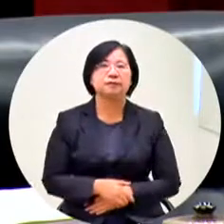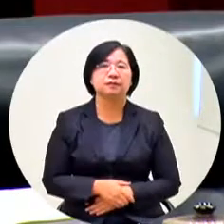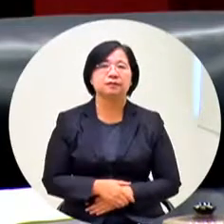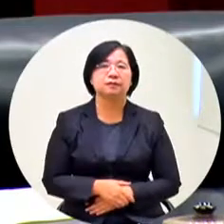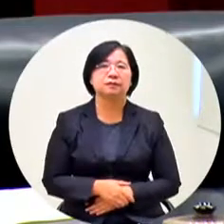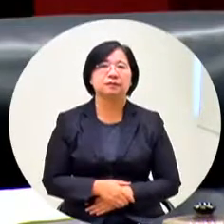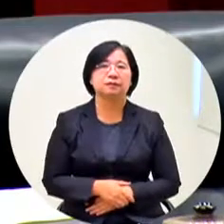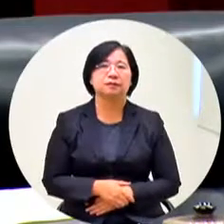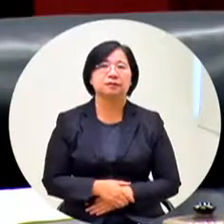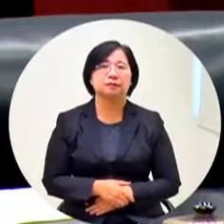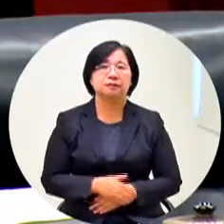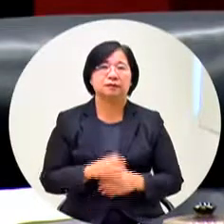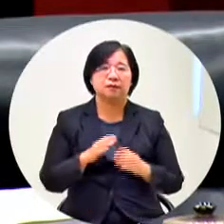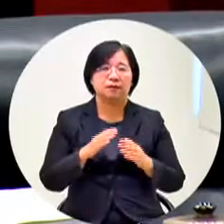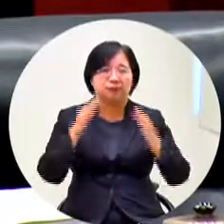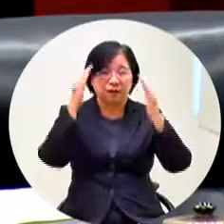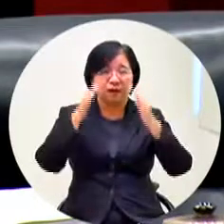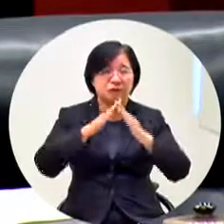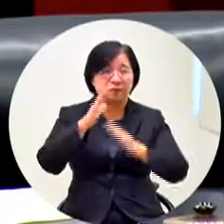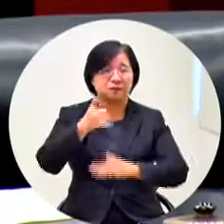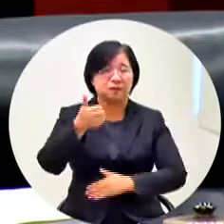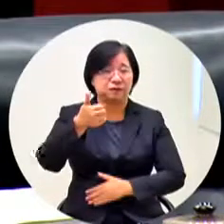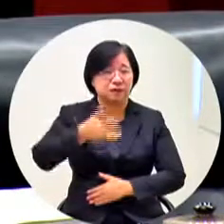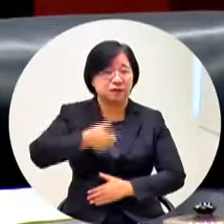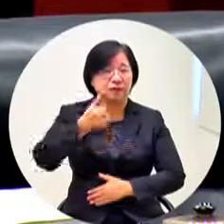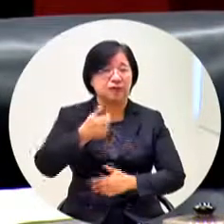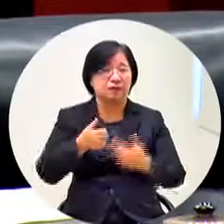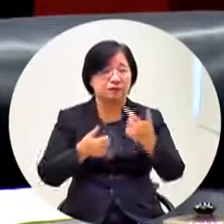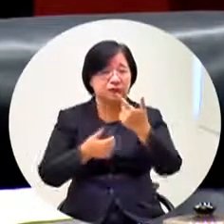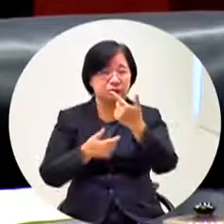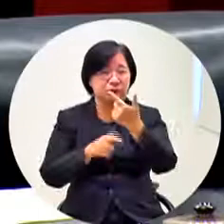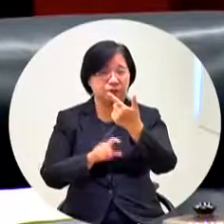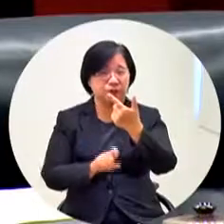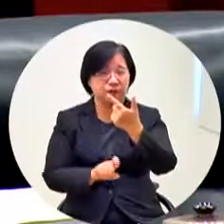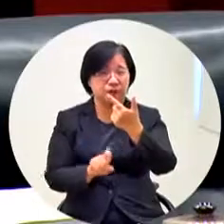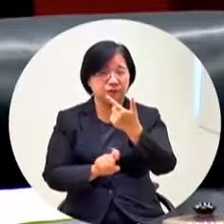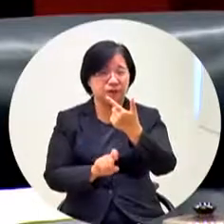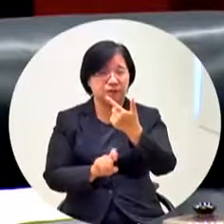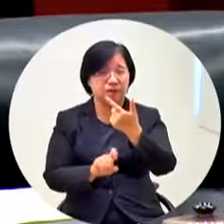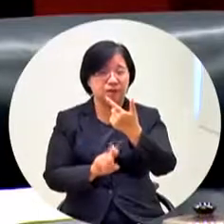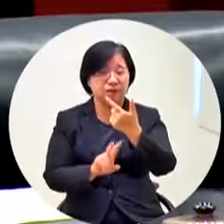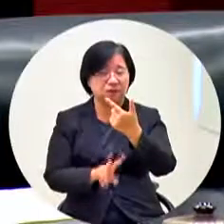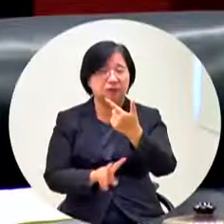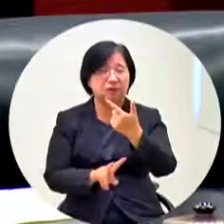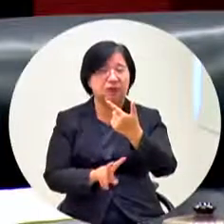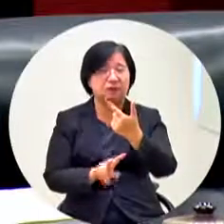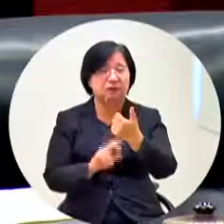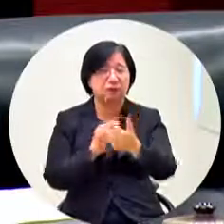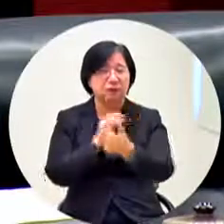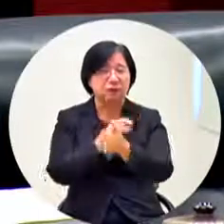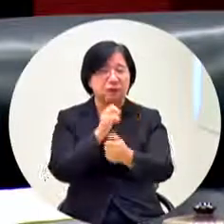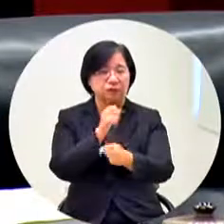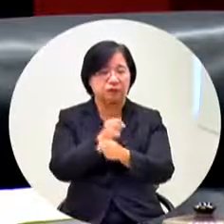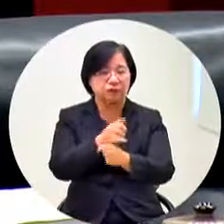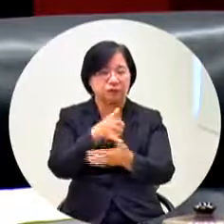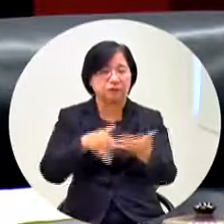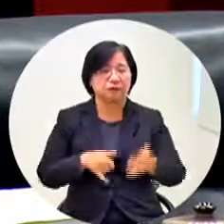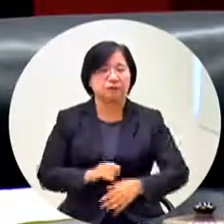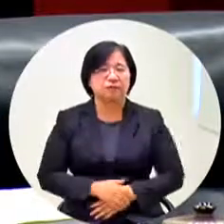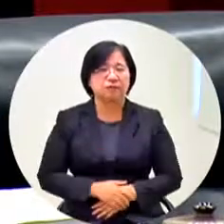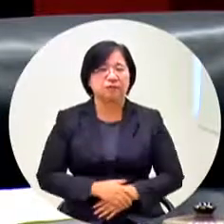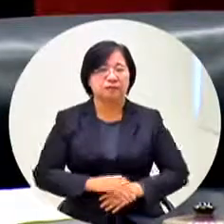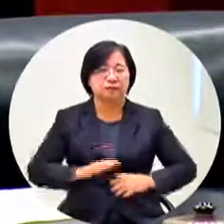市长韩市长他是在6月12日就卸任，6月13日早上一大早你们开会就马上换了这个彩带